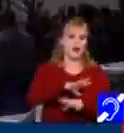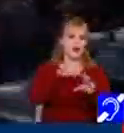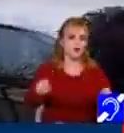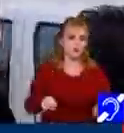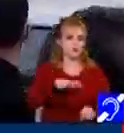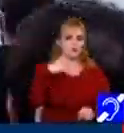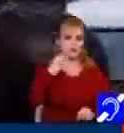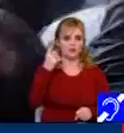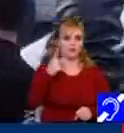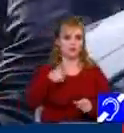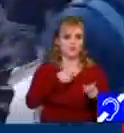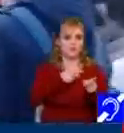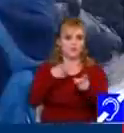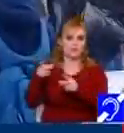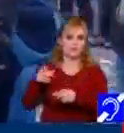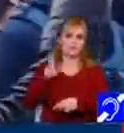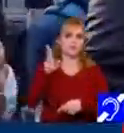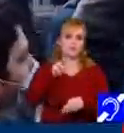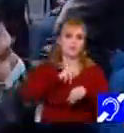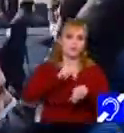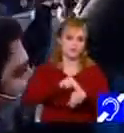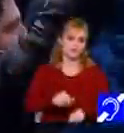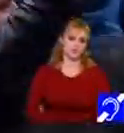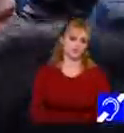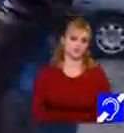rânduri că poliția i-ar fi împușcat pe manifestanți.